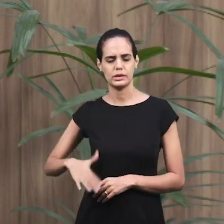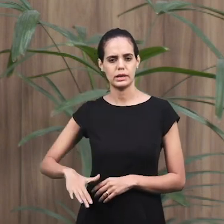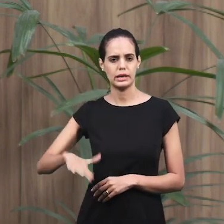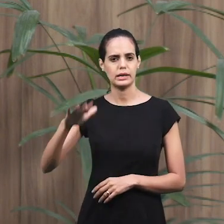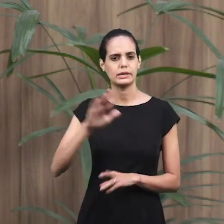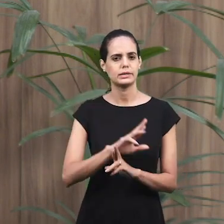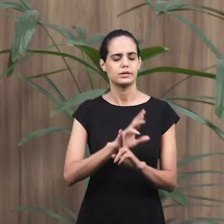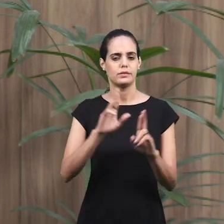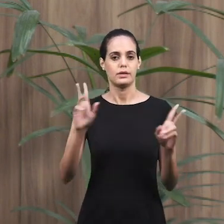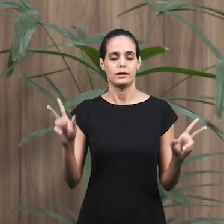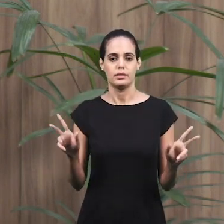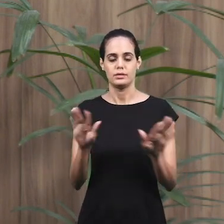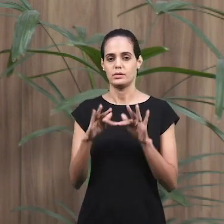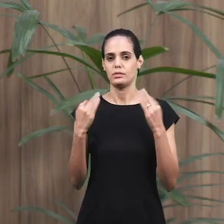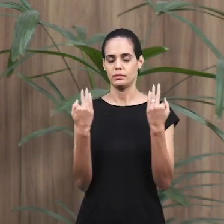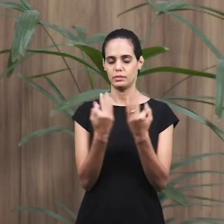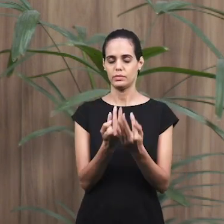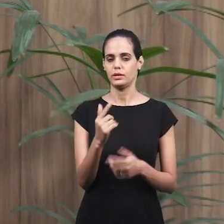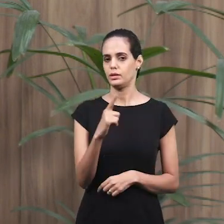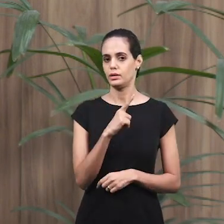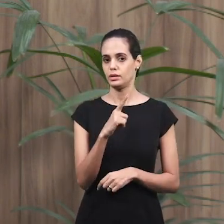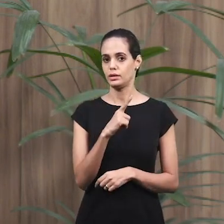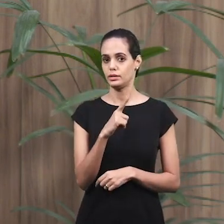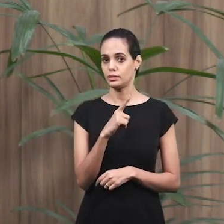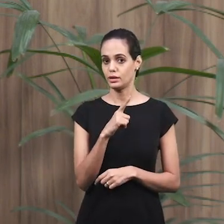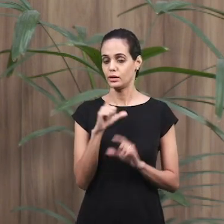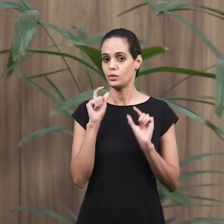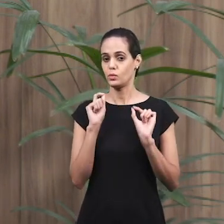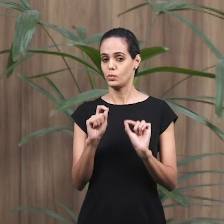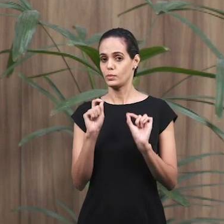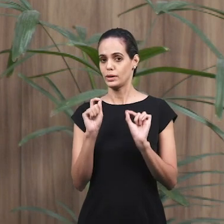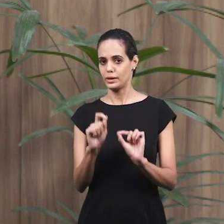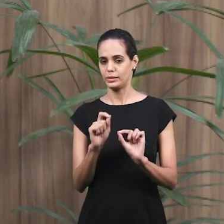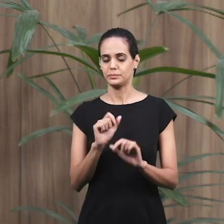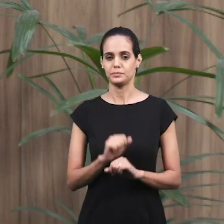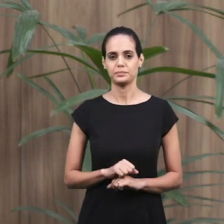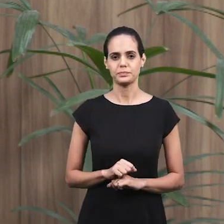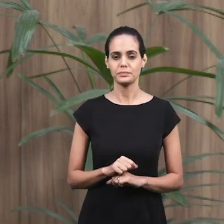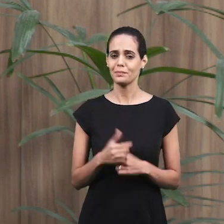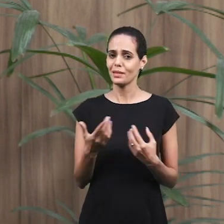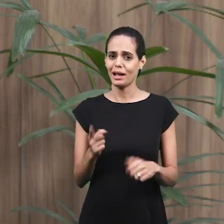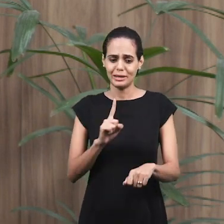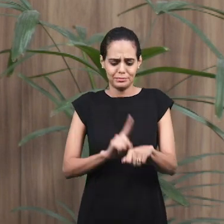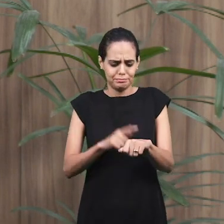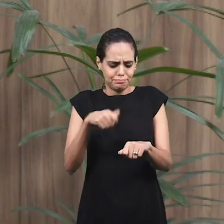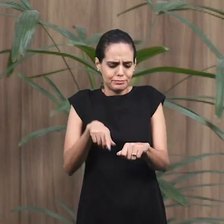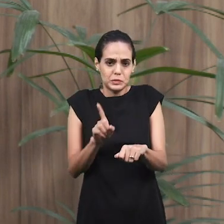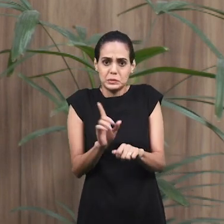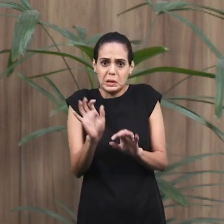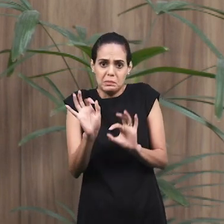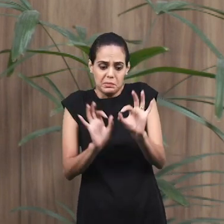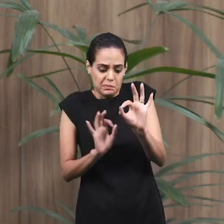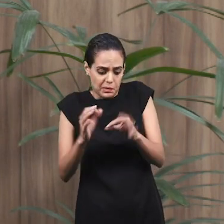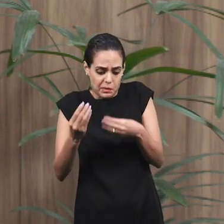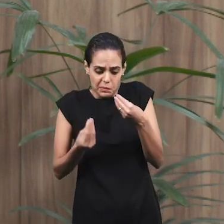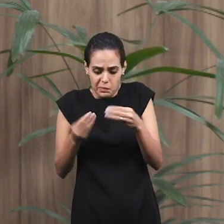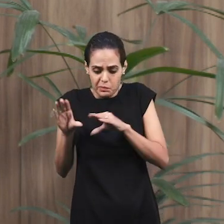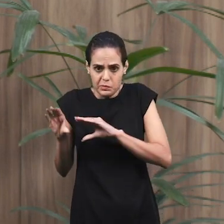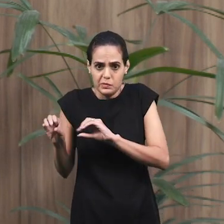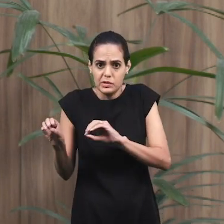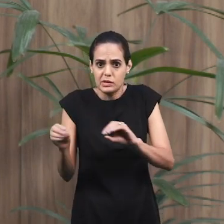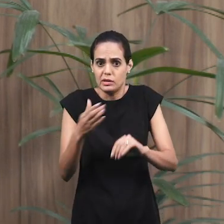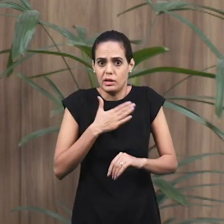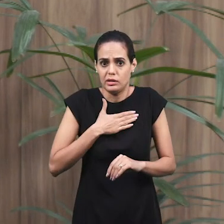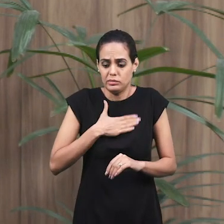la famille a plus une question avec la scolarité. Elle n'a toujours pas